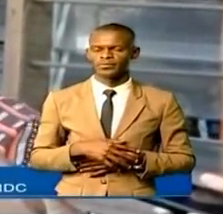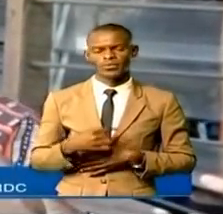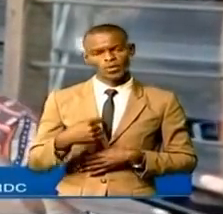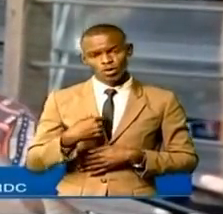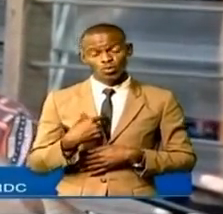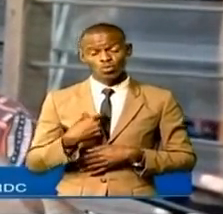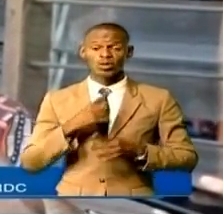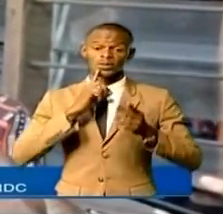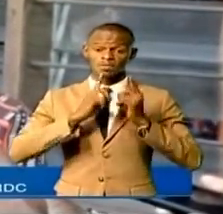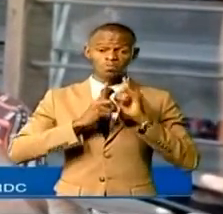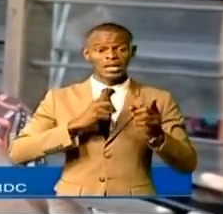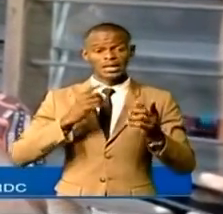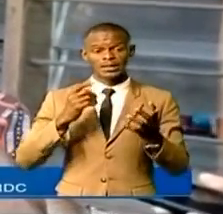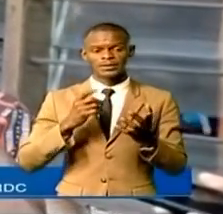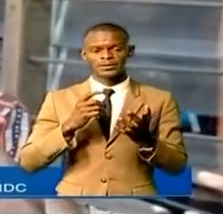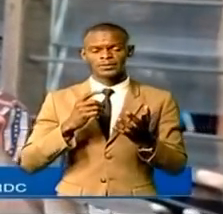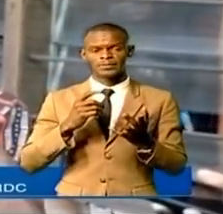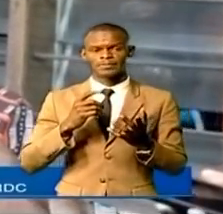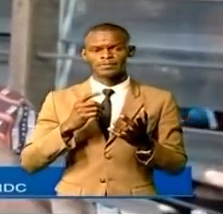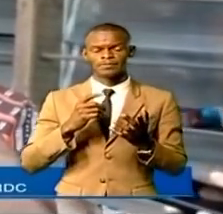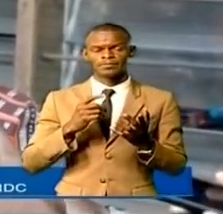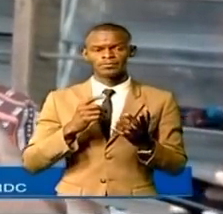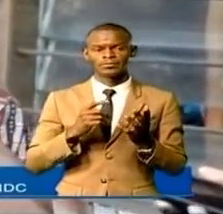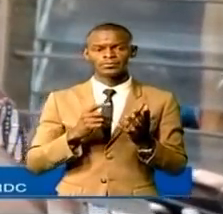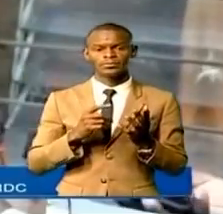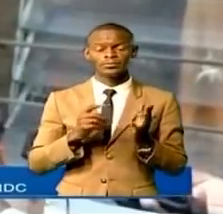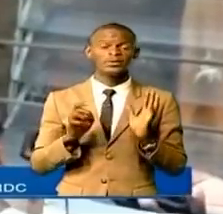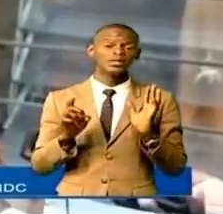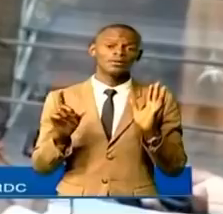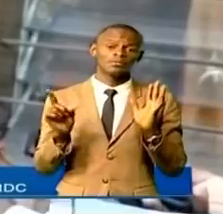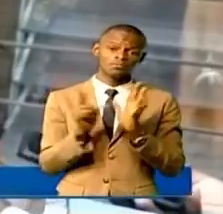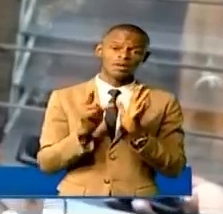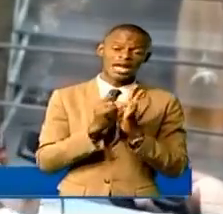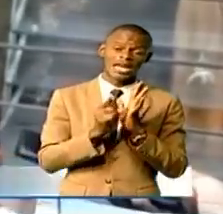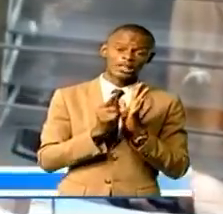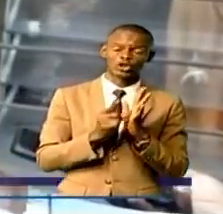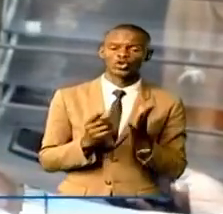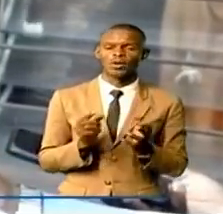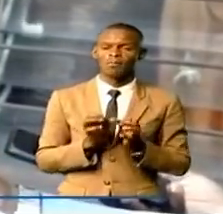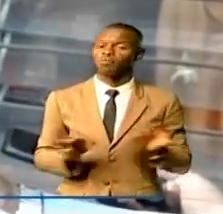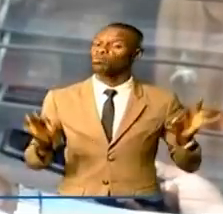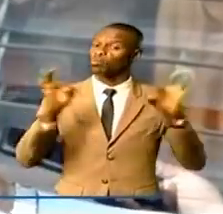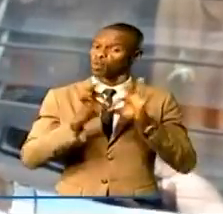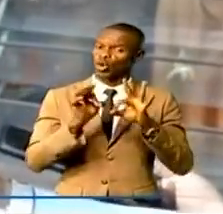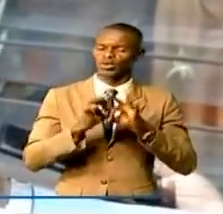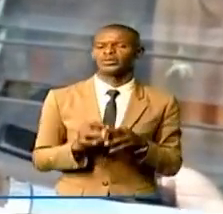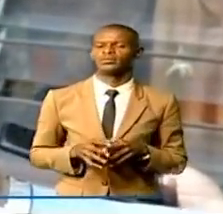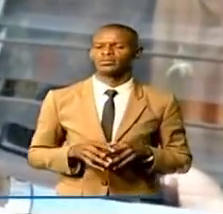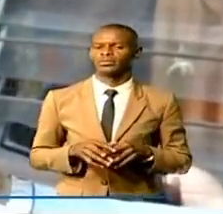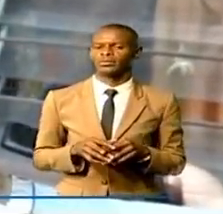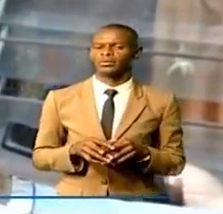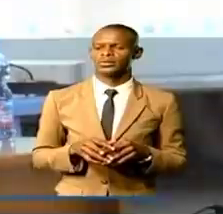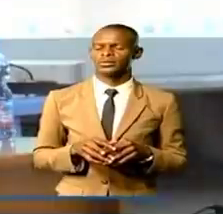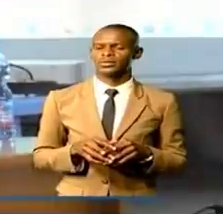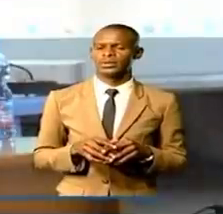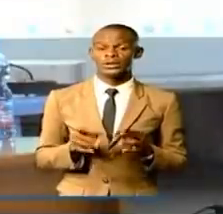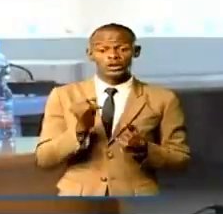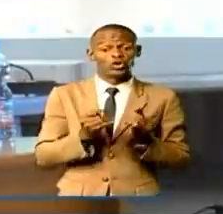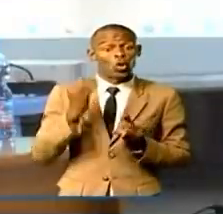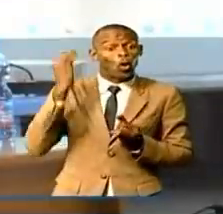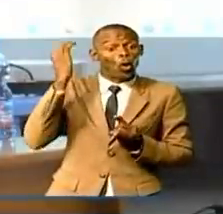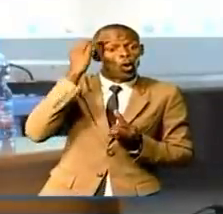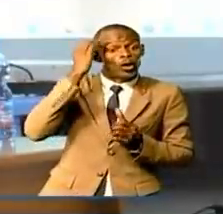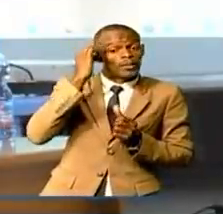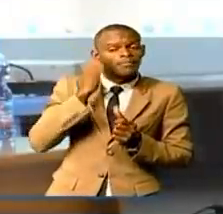Entre autres, il y a ces leçons qui tournent autour du ciblage. Mieux on cible, mieux on fait son plaidoyer. Par ailleurs,